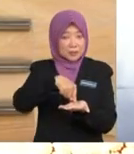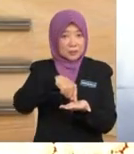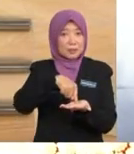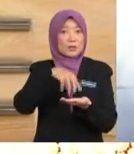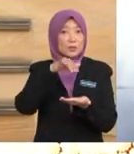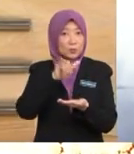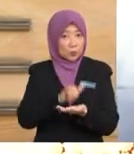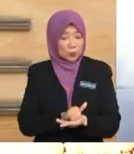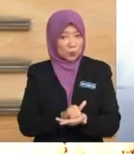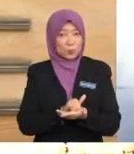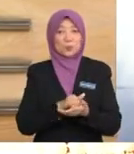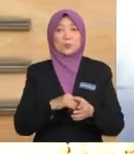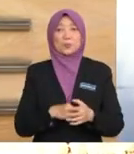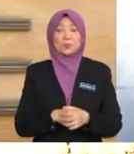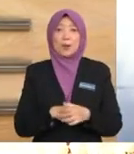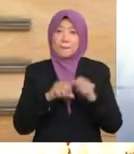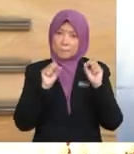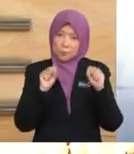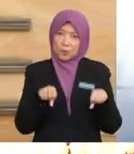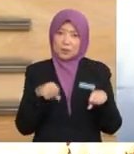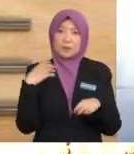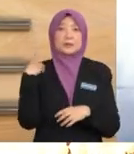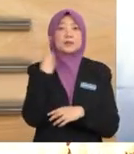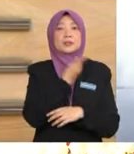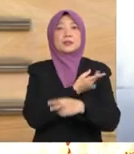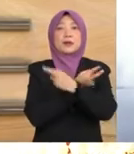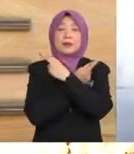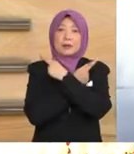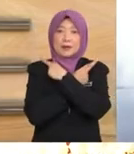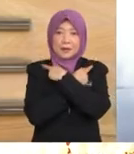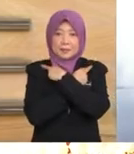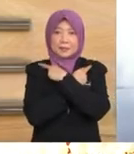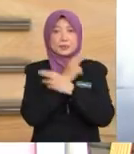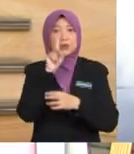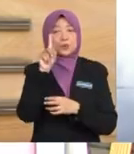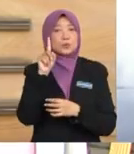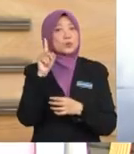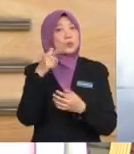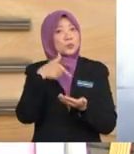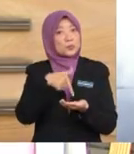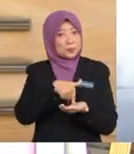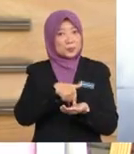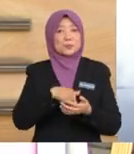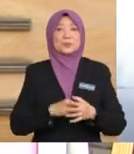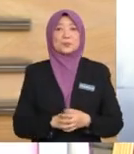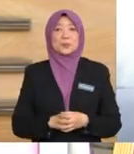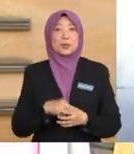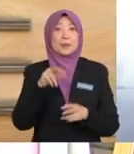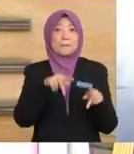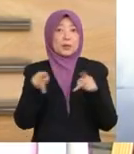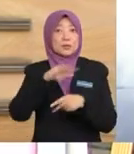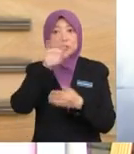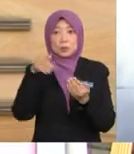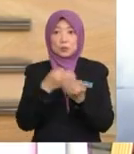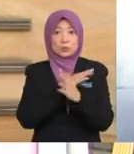ni cikgu. Boleh ke kalau kita nak berehat sekali lagi? Boleh Rina. Cantik. Adik-adik jangan ke